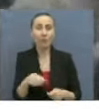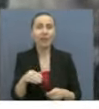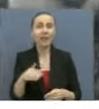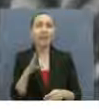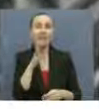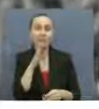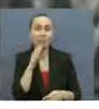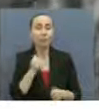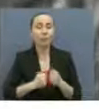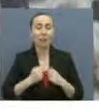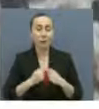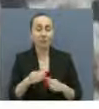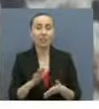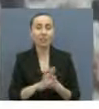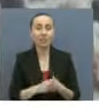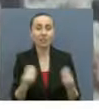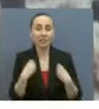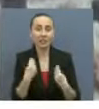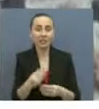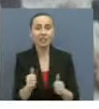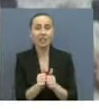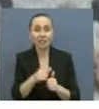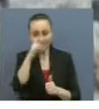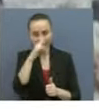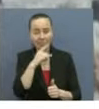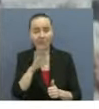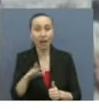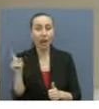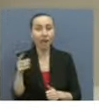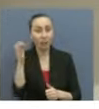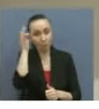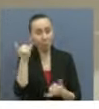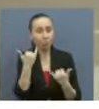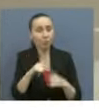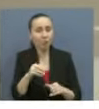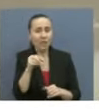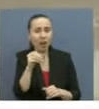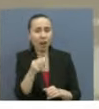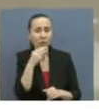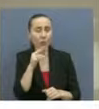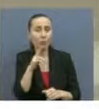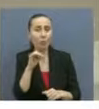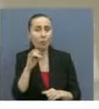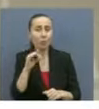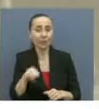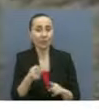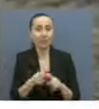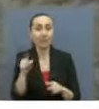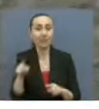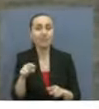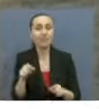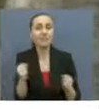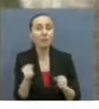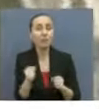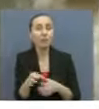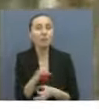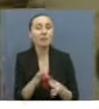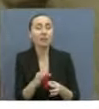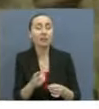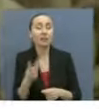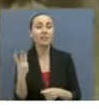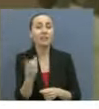и дали чистую одежду. Соседи были казахи. Она помнит, как удивилась солоноватому вкусу курта. Той зимой девочка осиротела в третий